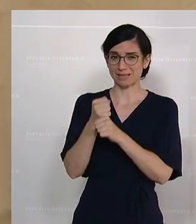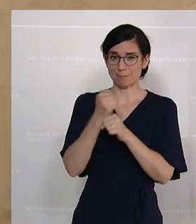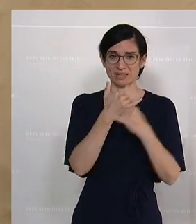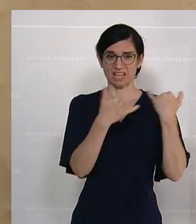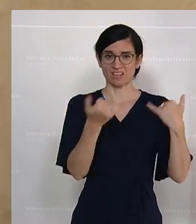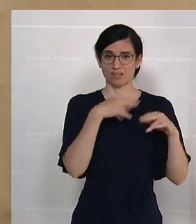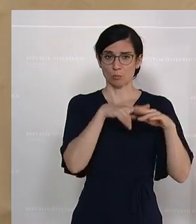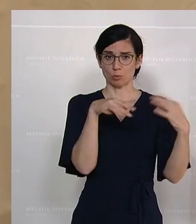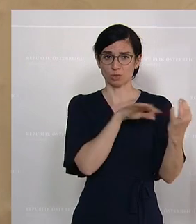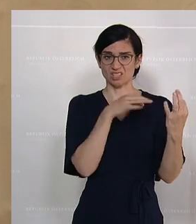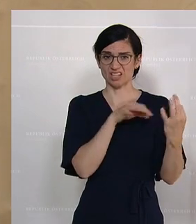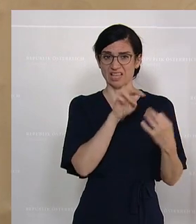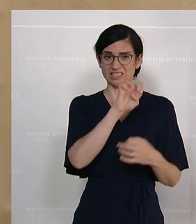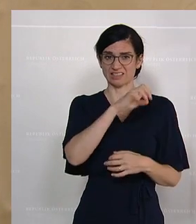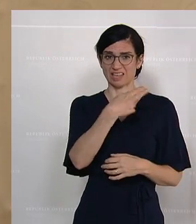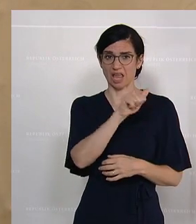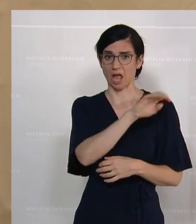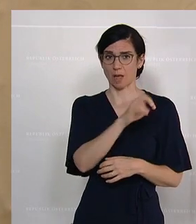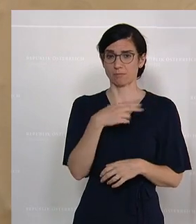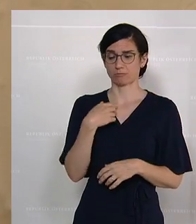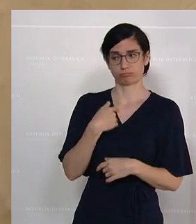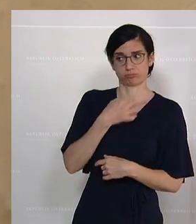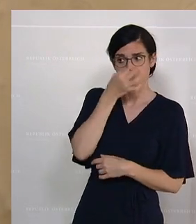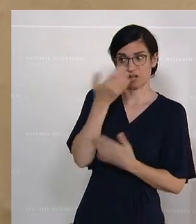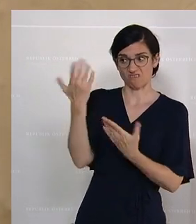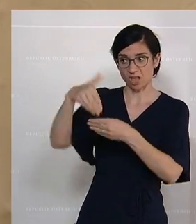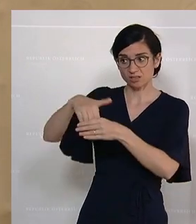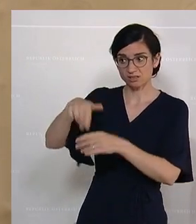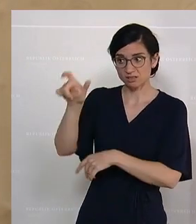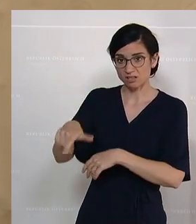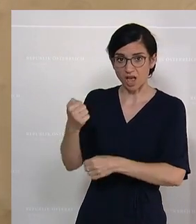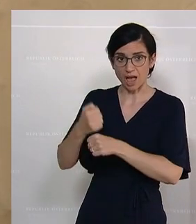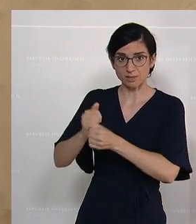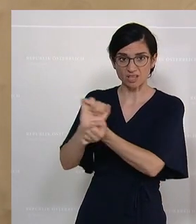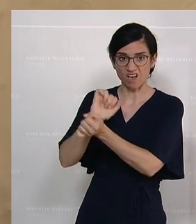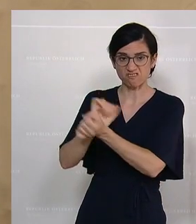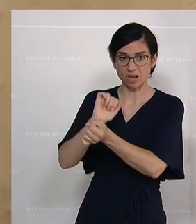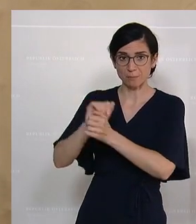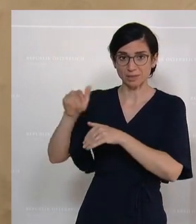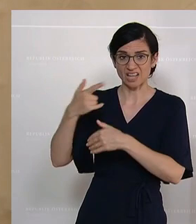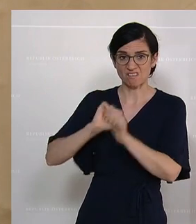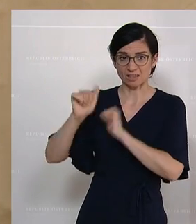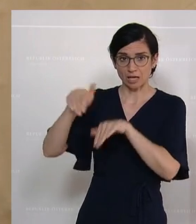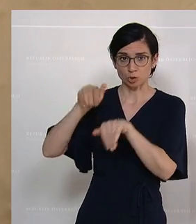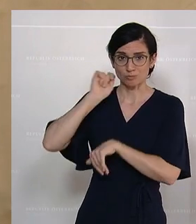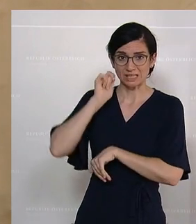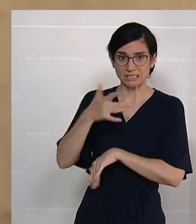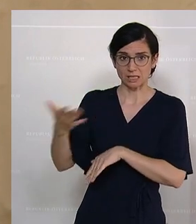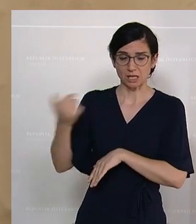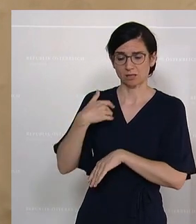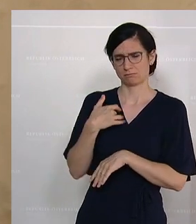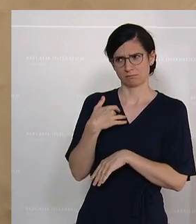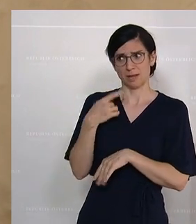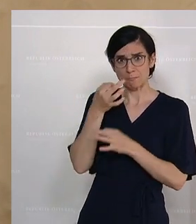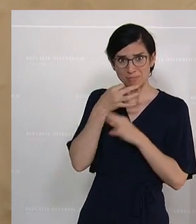hammer dann möcht nicht wissen wo die frau dann eigentlich den ganzen tag im büro macht ob sie die allerbeste verteidigungsminister in einer zeiten ist ich würde